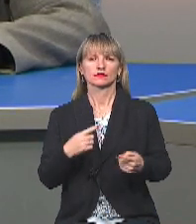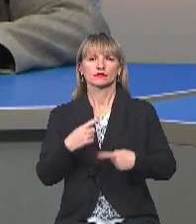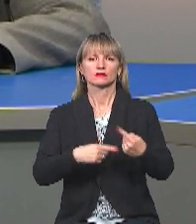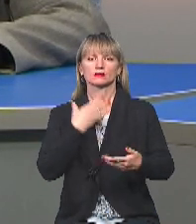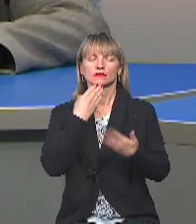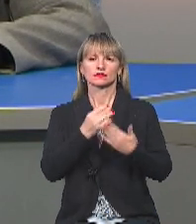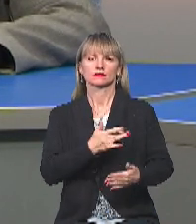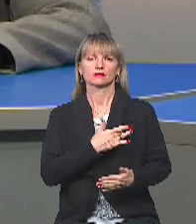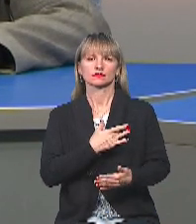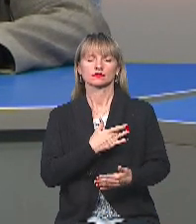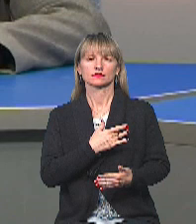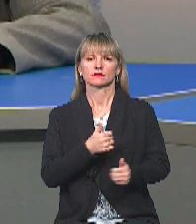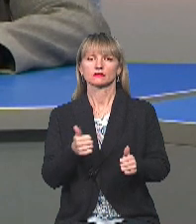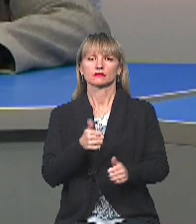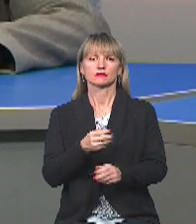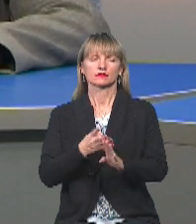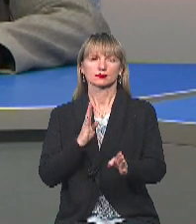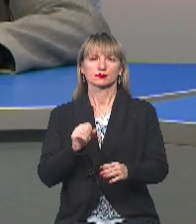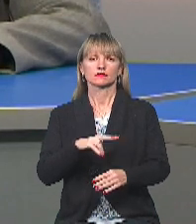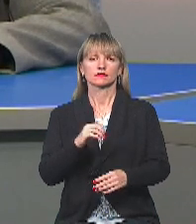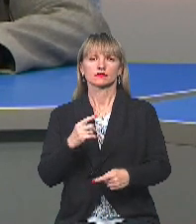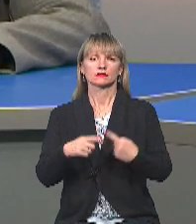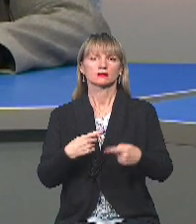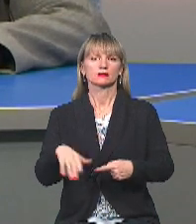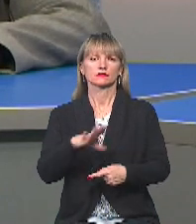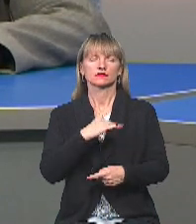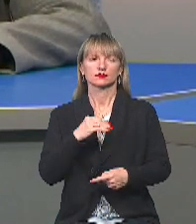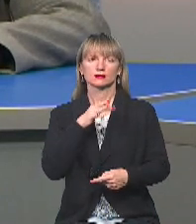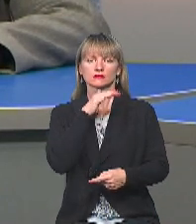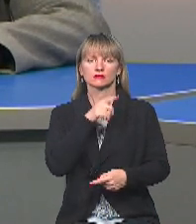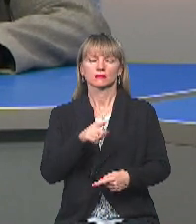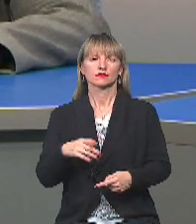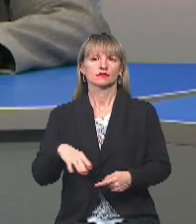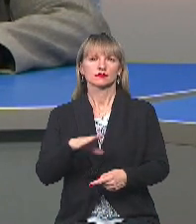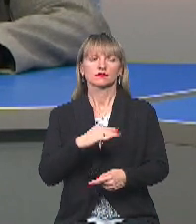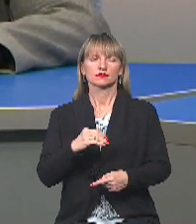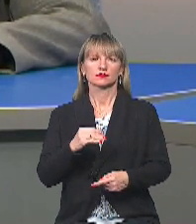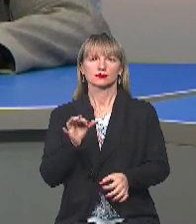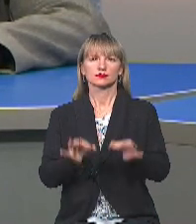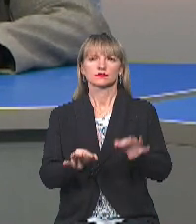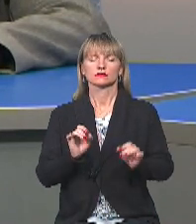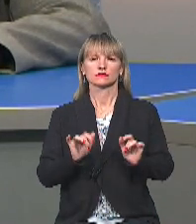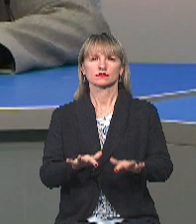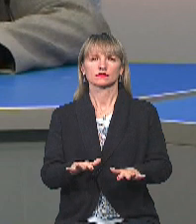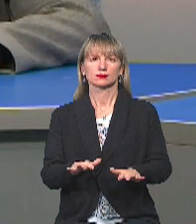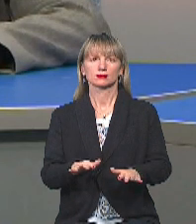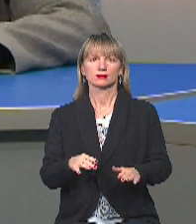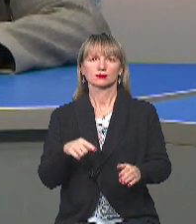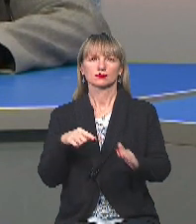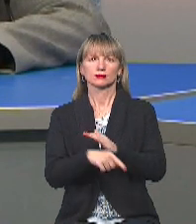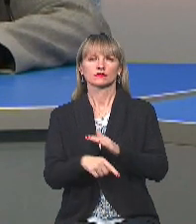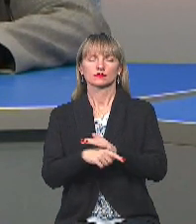серце, насамперед, але і через всі ці роки, через всі ці судові справи